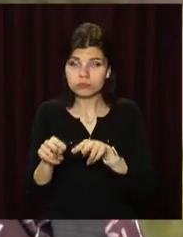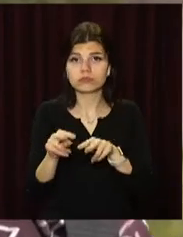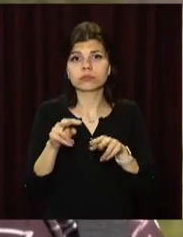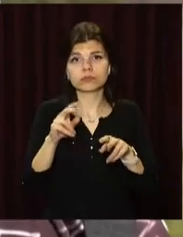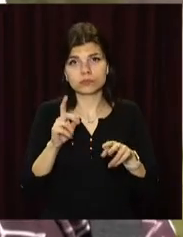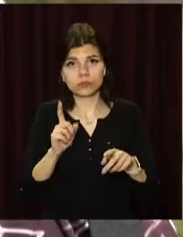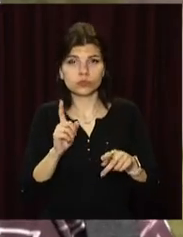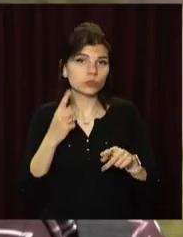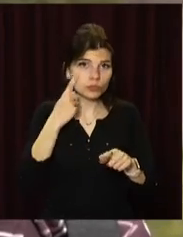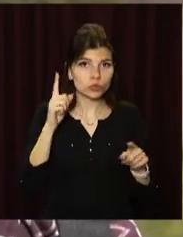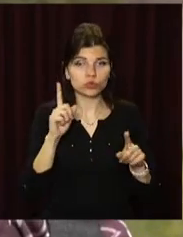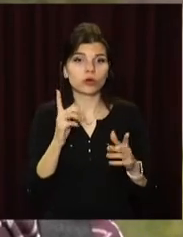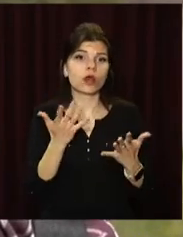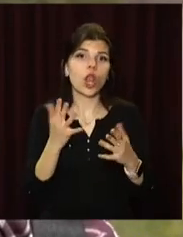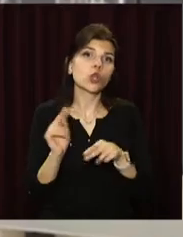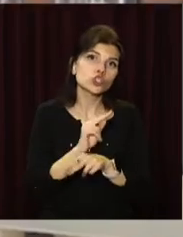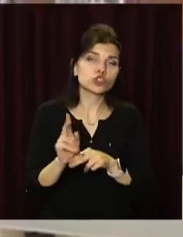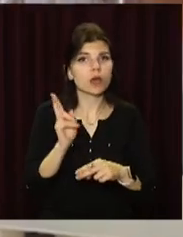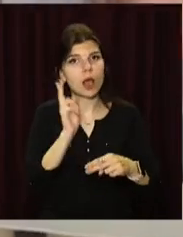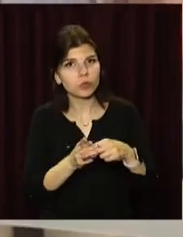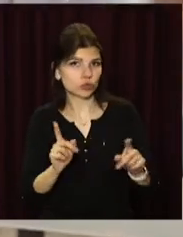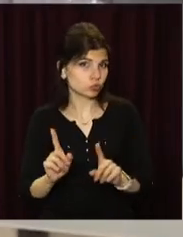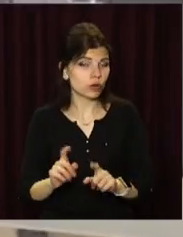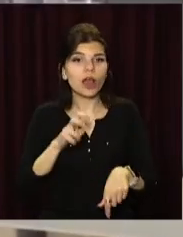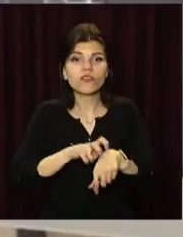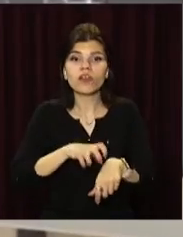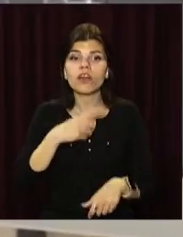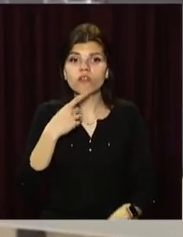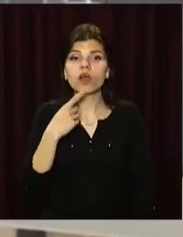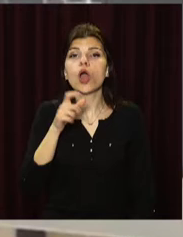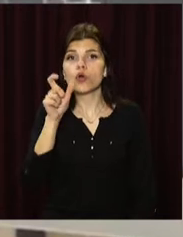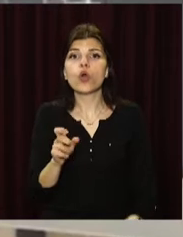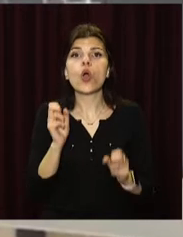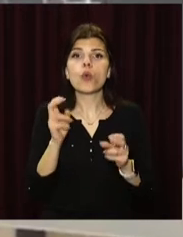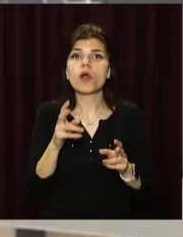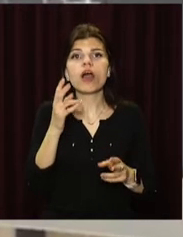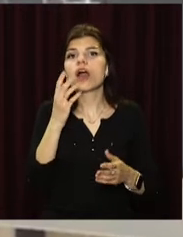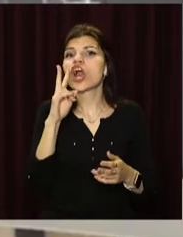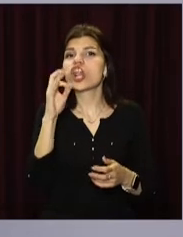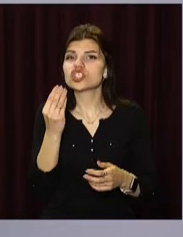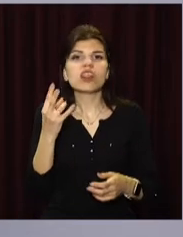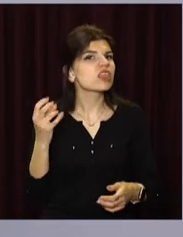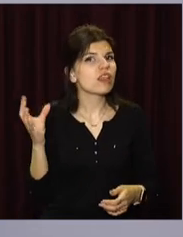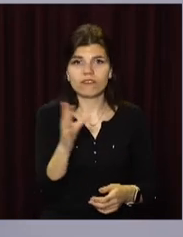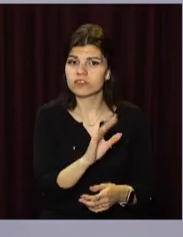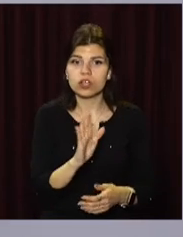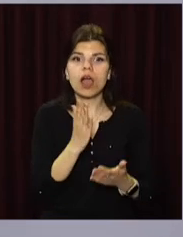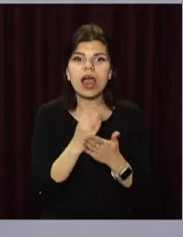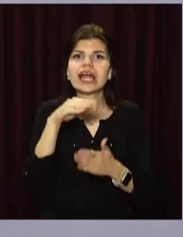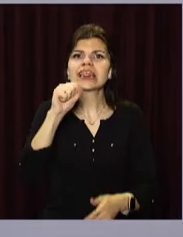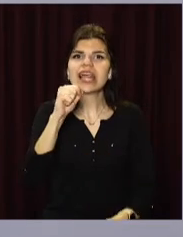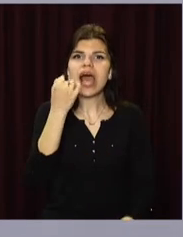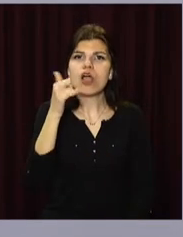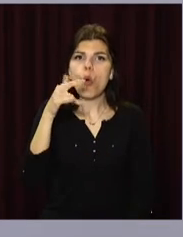можливо, предстоїть якесь определене лічення. За словами медиків, для людини небезпечні не всі види кліщів, а так звані тайговий